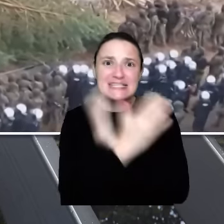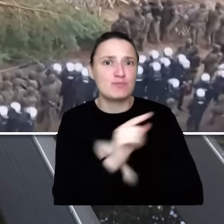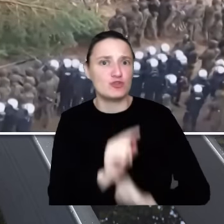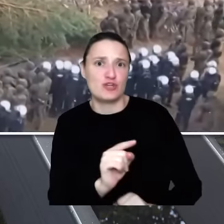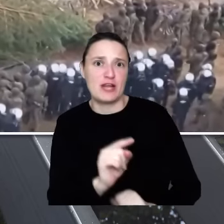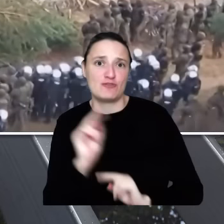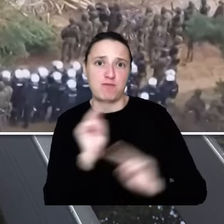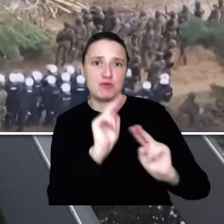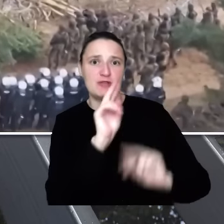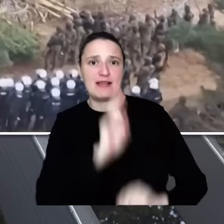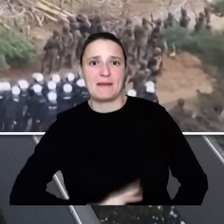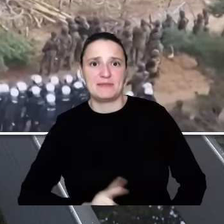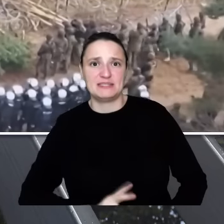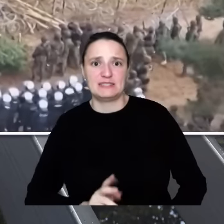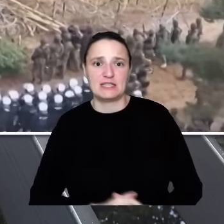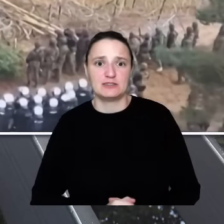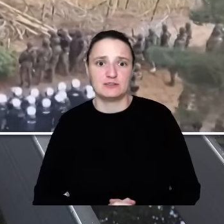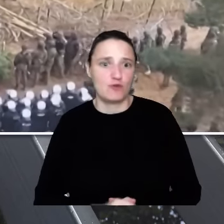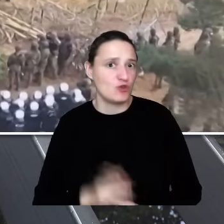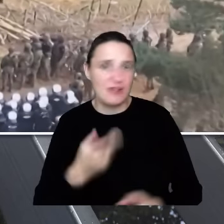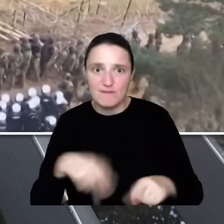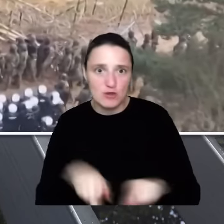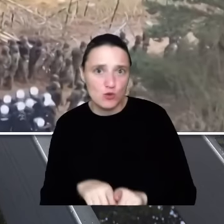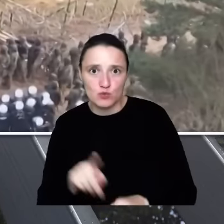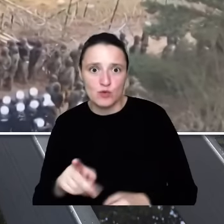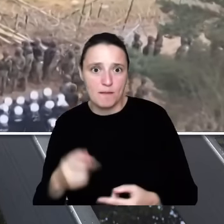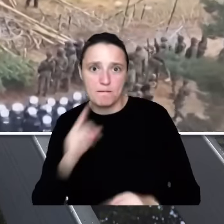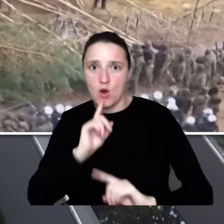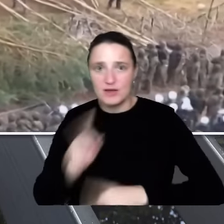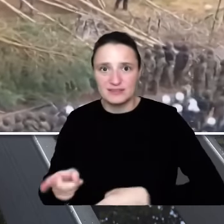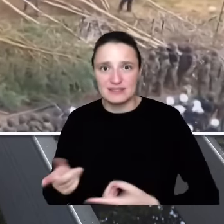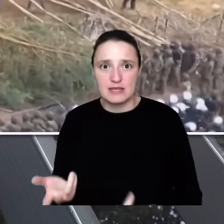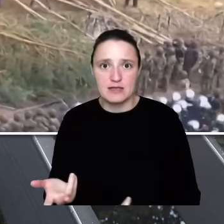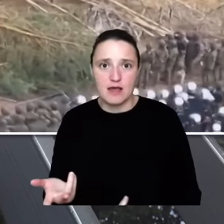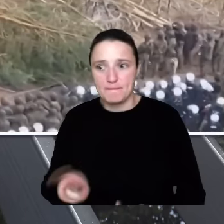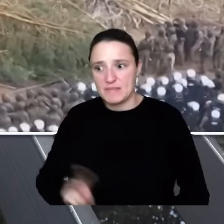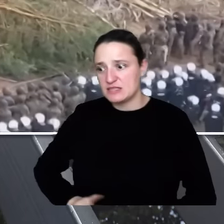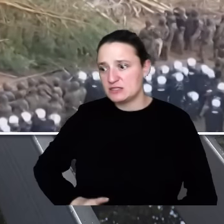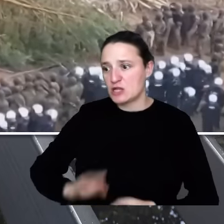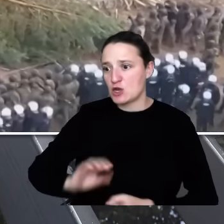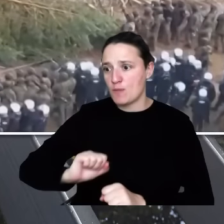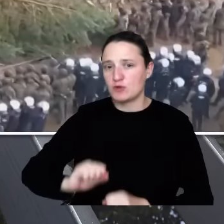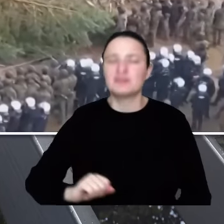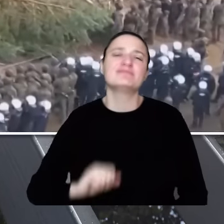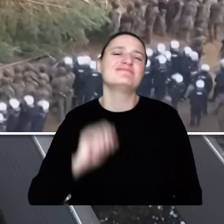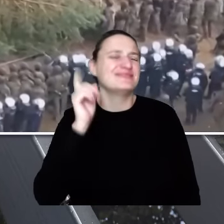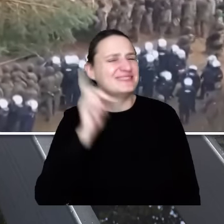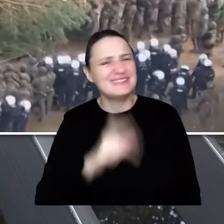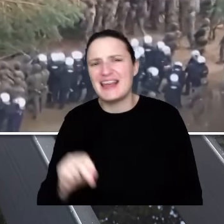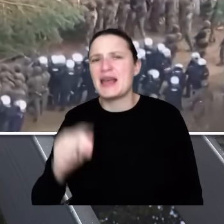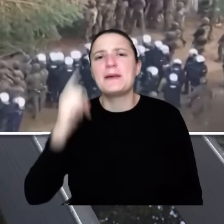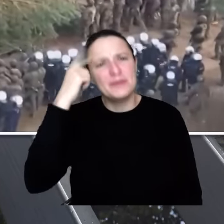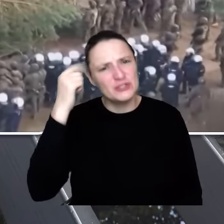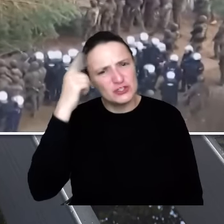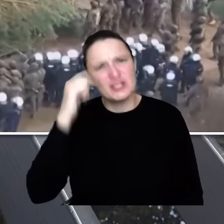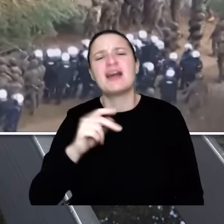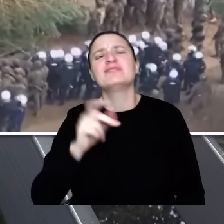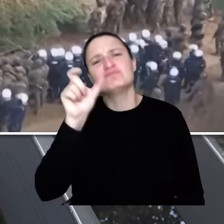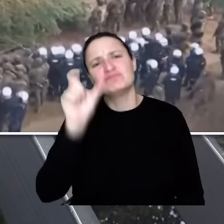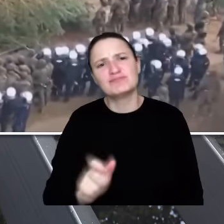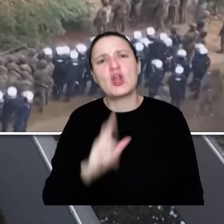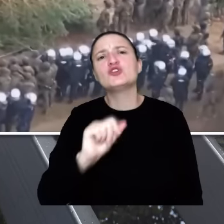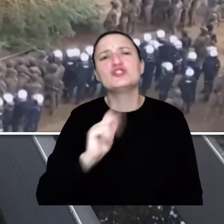aresztowała żołnierzy, też nie wykonuje poleceń ministra obrony narodowej. Nie, ja myślę, że Kosiniak-Kamysz wiedział. Natomiast